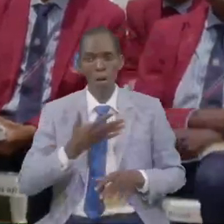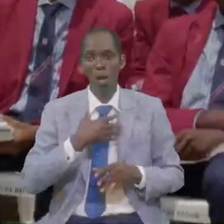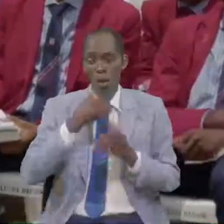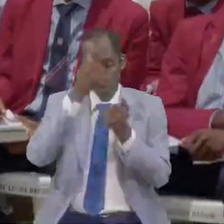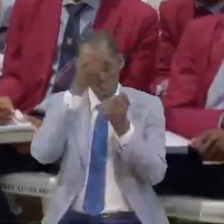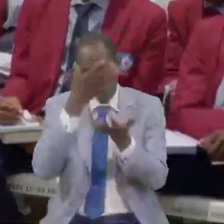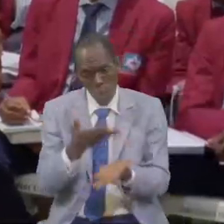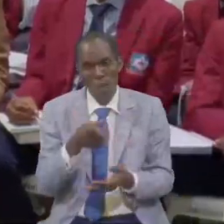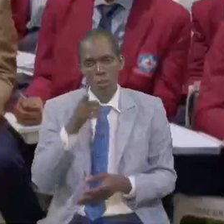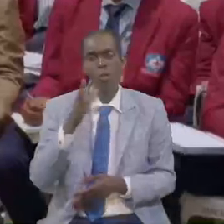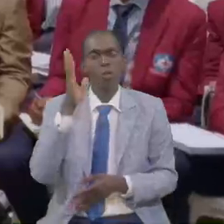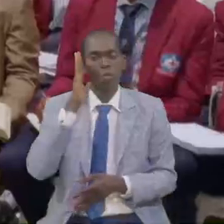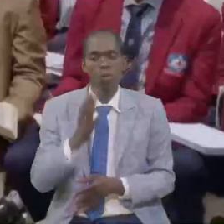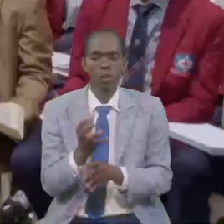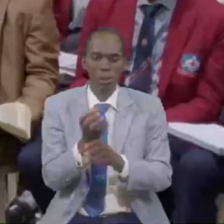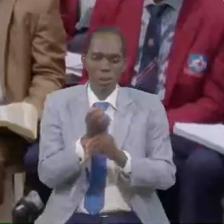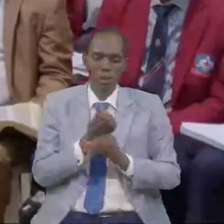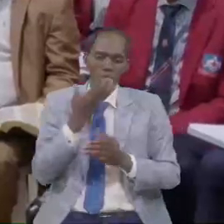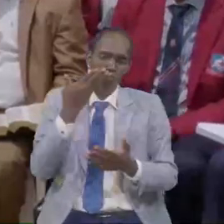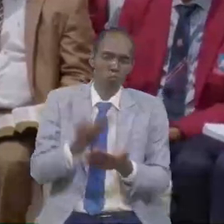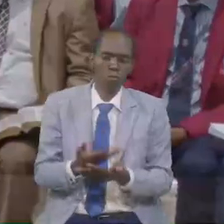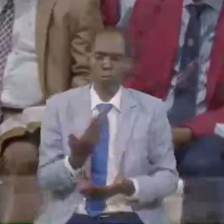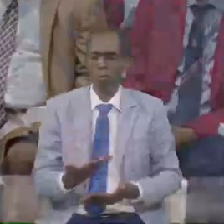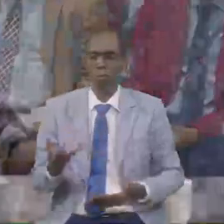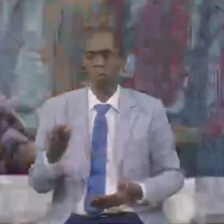meilleures productions du pays.